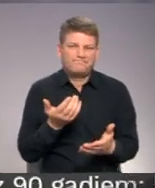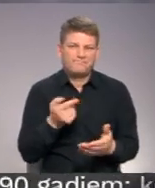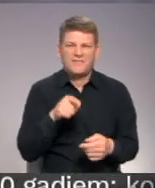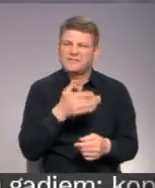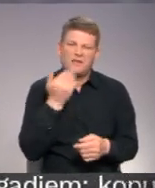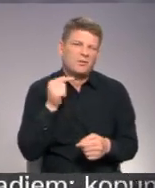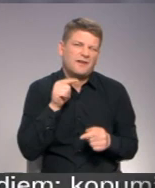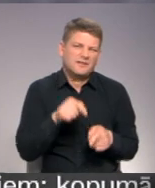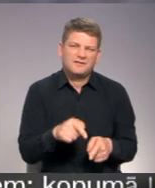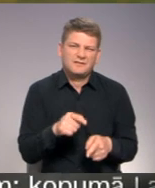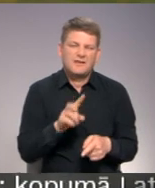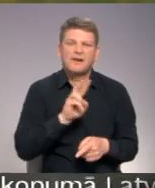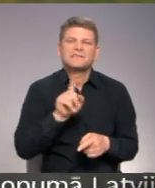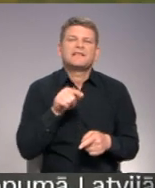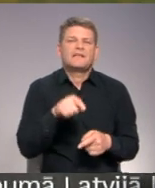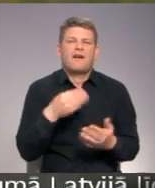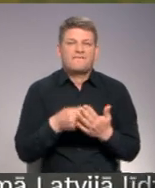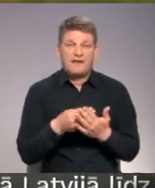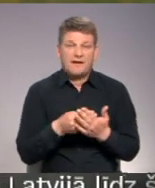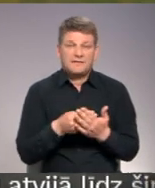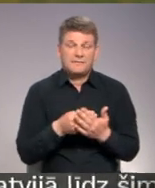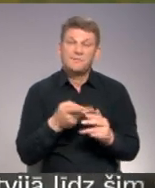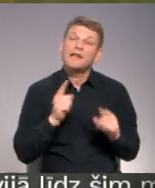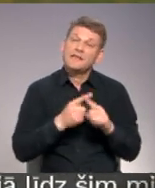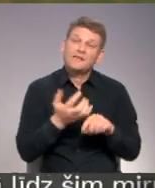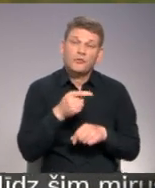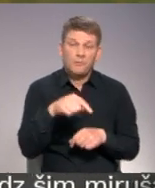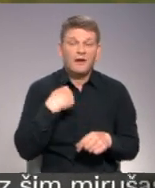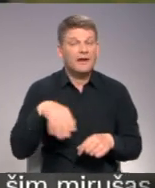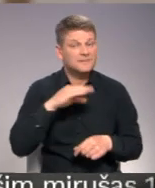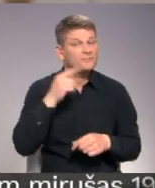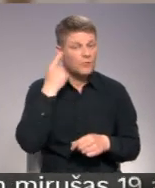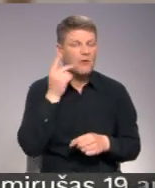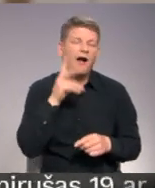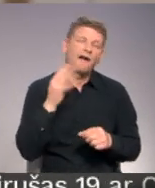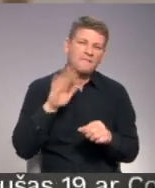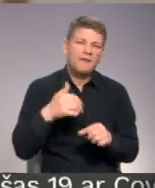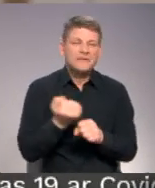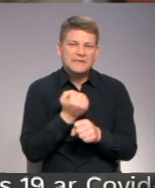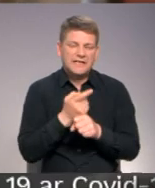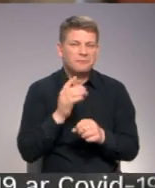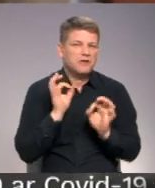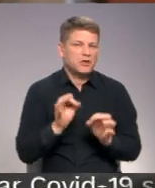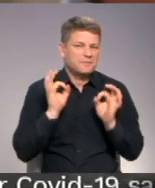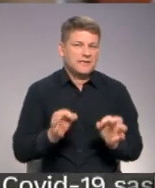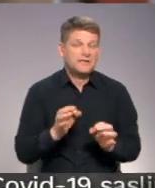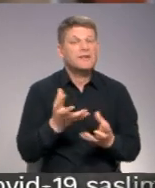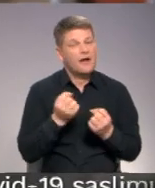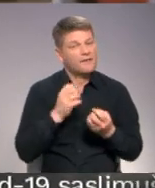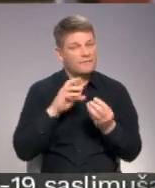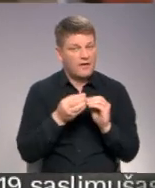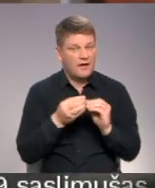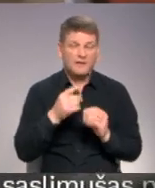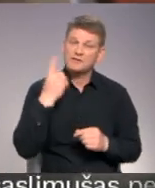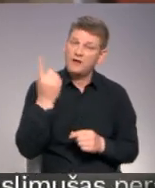tas, kas ir tā vērts. Līdz ar to mēs šobrīd domājam par to, kā mēs varam izdarīt kaut ko patiešām īstu. Protams, jāņem vērā